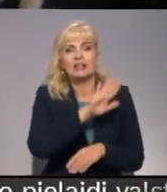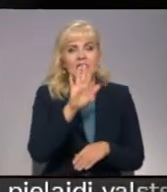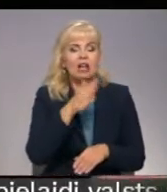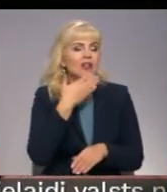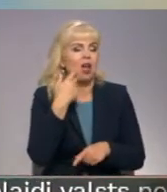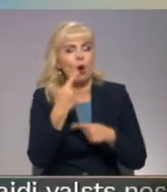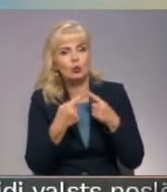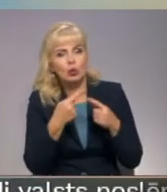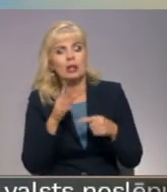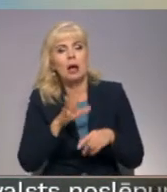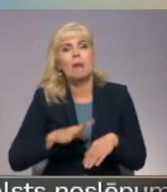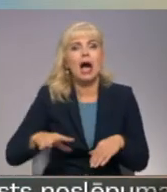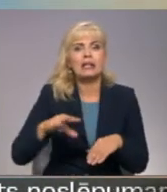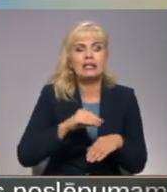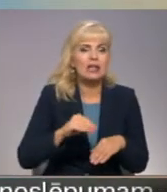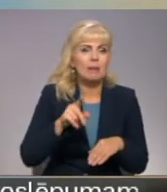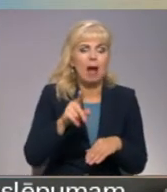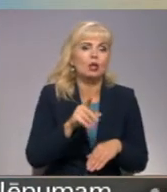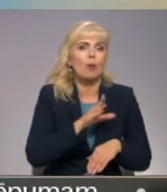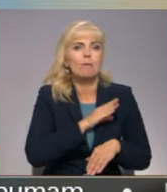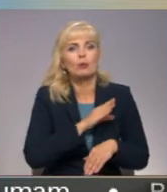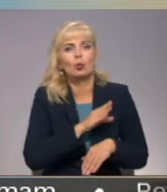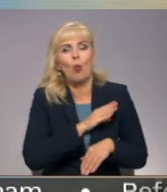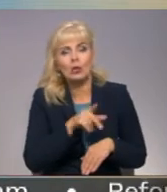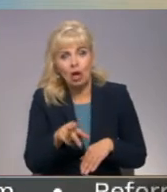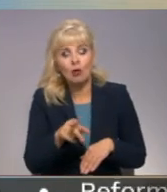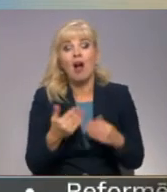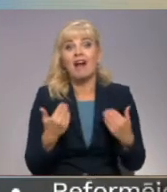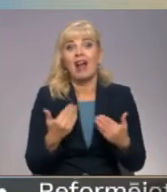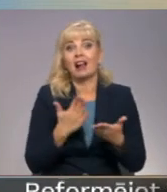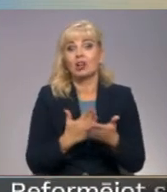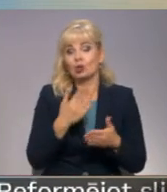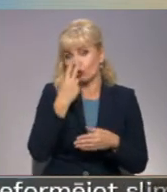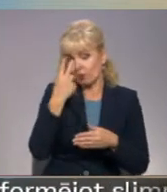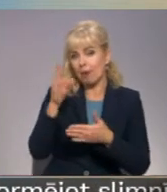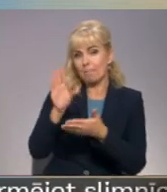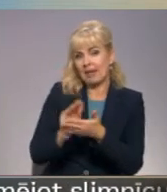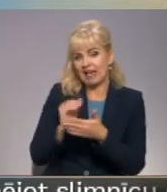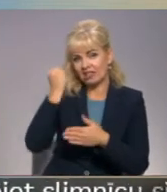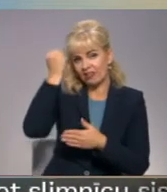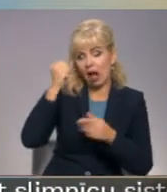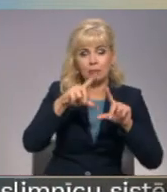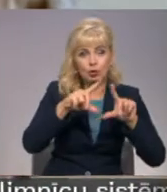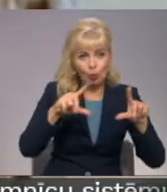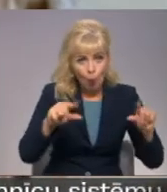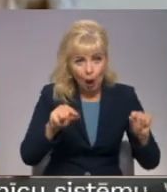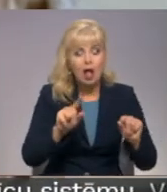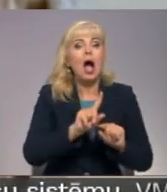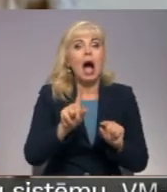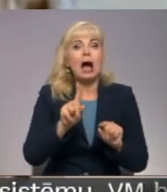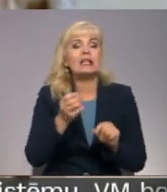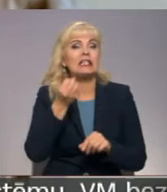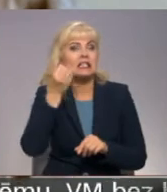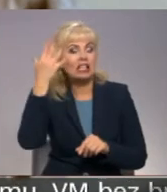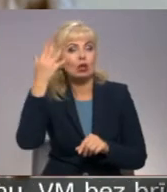ģimenes turīgumu. Skatoties uz visu šo pieredzi, kas patreiz kā notiek Valmieras skolās, mēs to uzskatām, ka tam ir arī